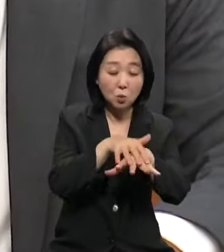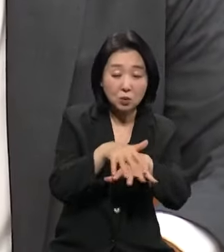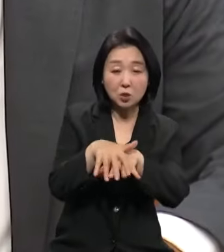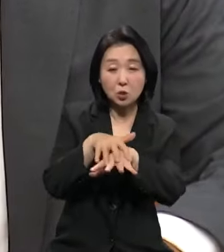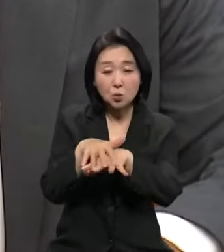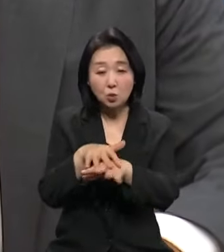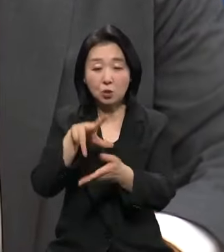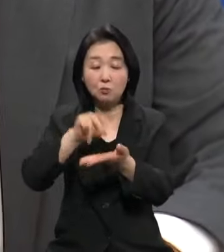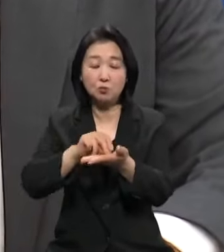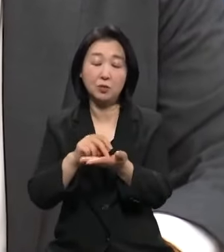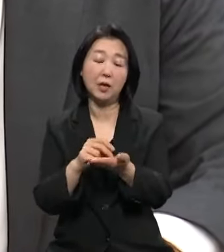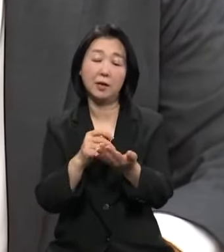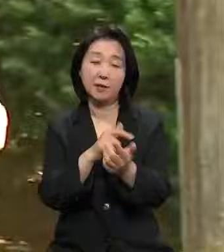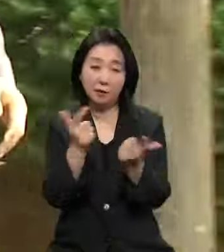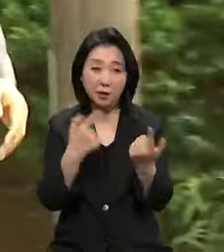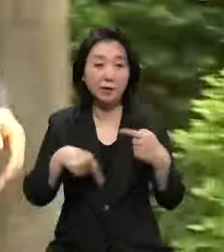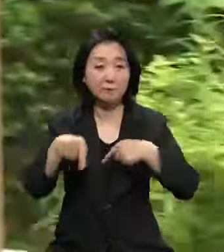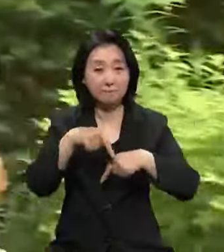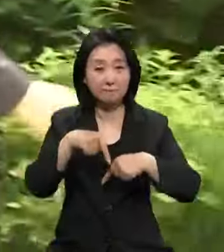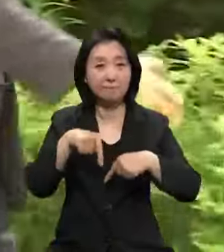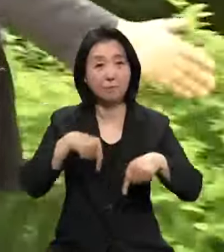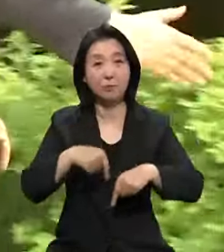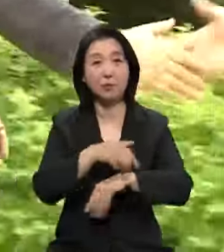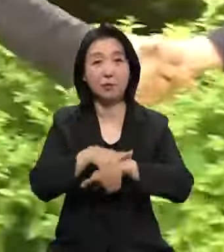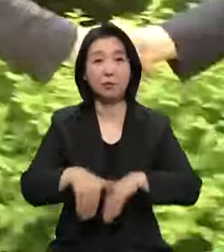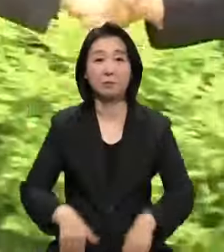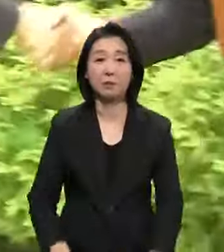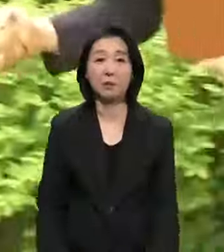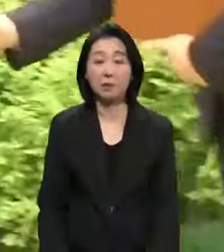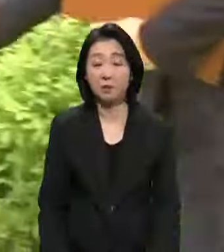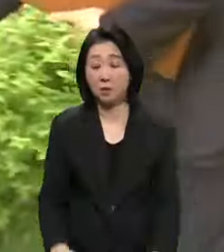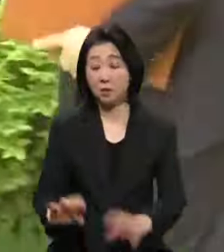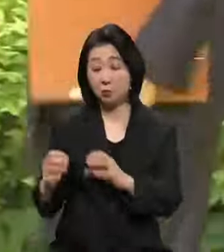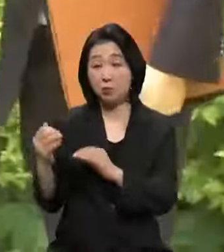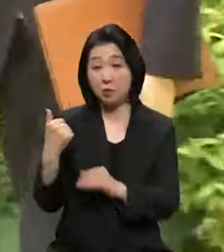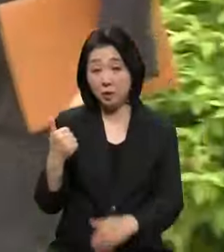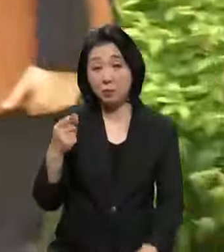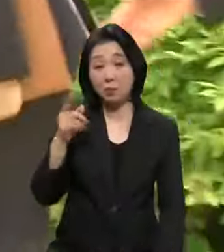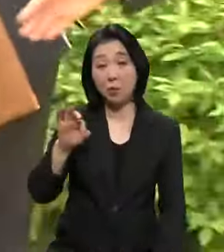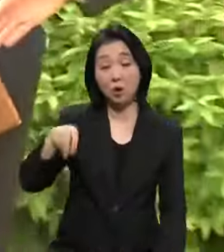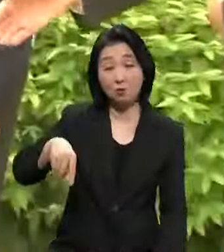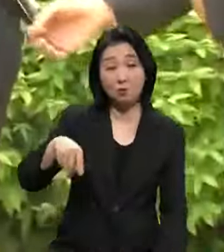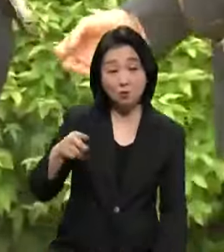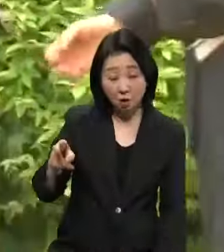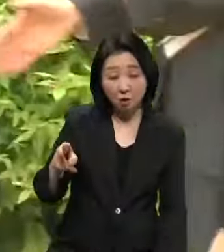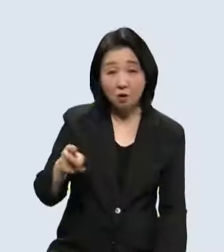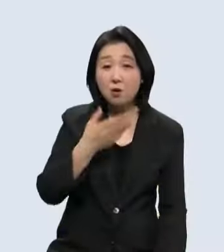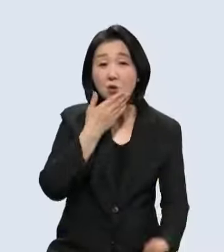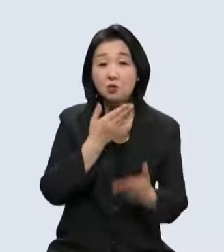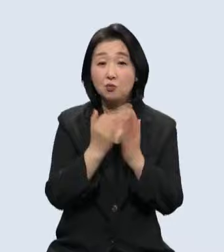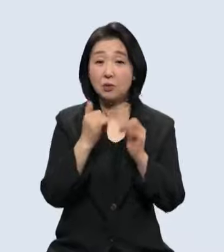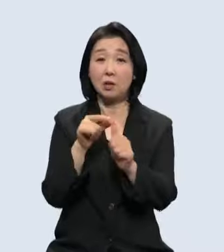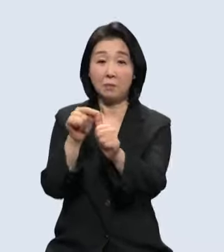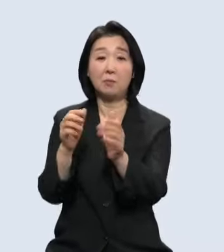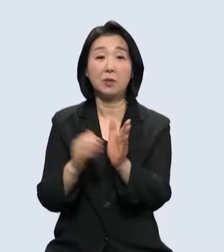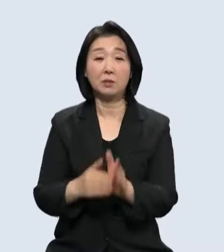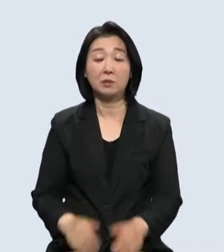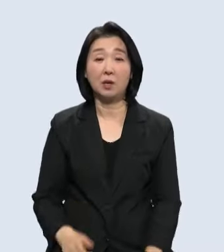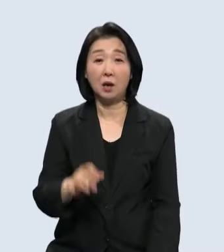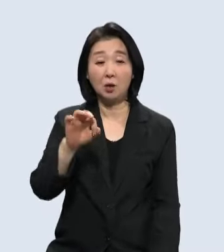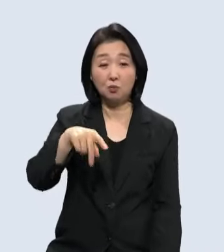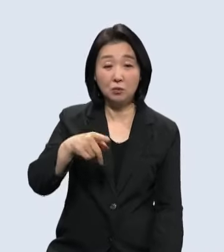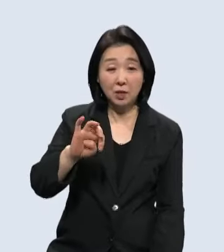현안을 논의할 것으로 보입니다 국민의 임은 황우여 비대위의 주요 인선을 발표했습니다 유상범